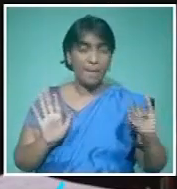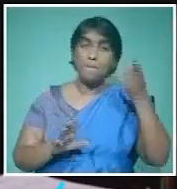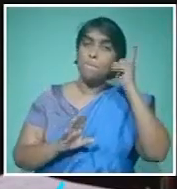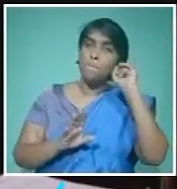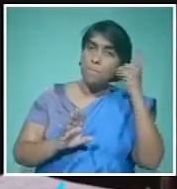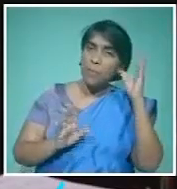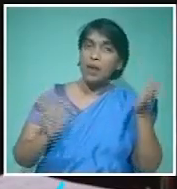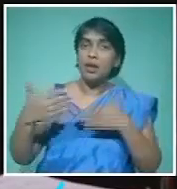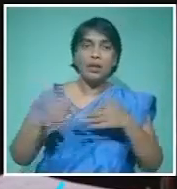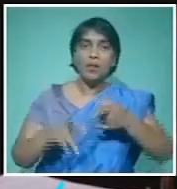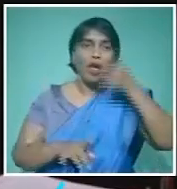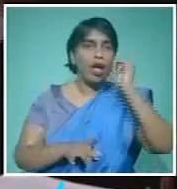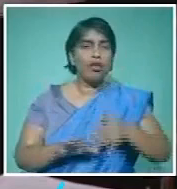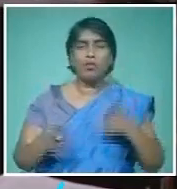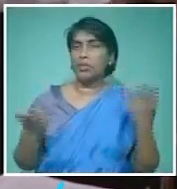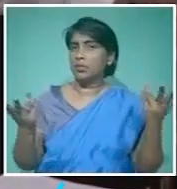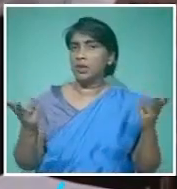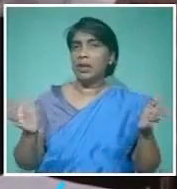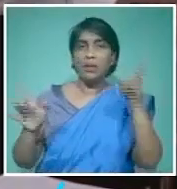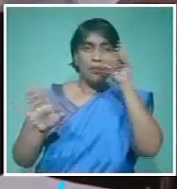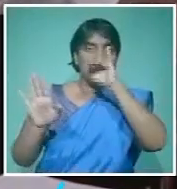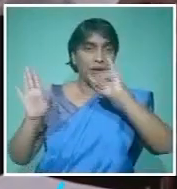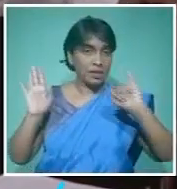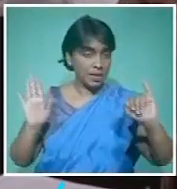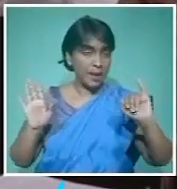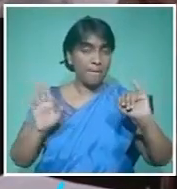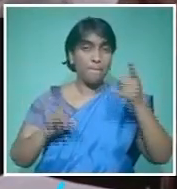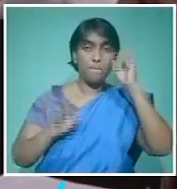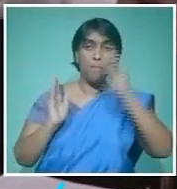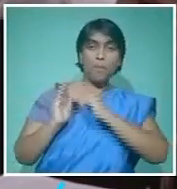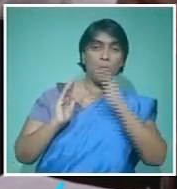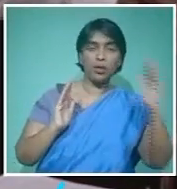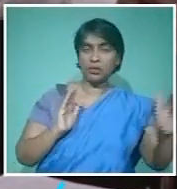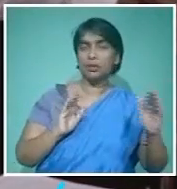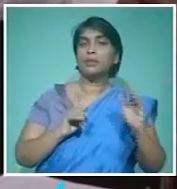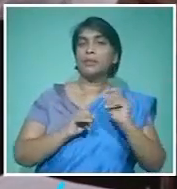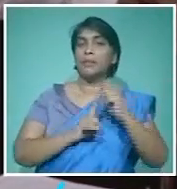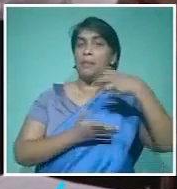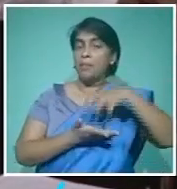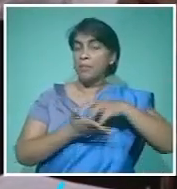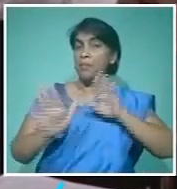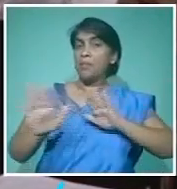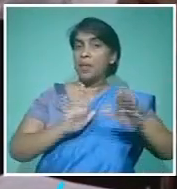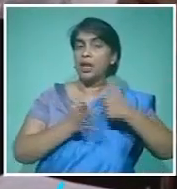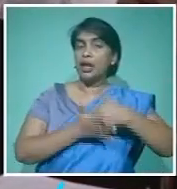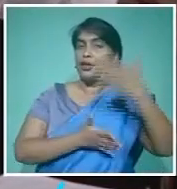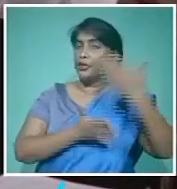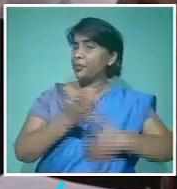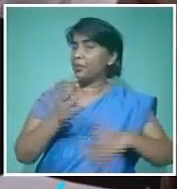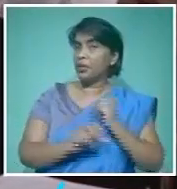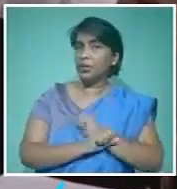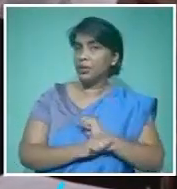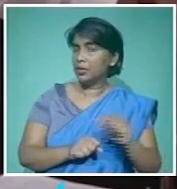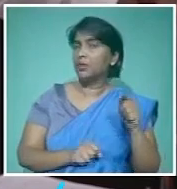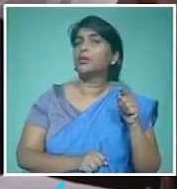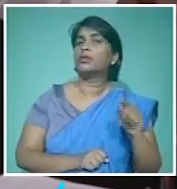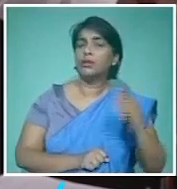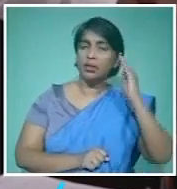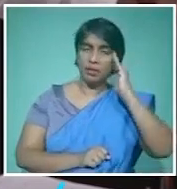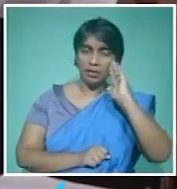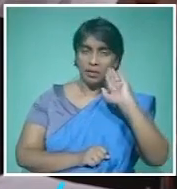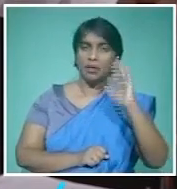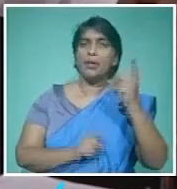මණ්ඩලයේ අනුමැතිය ඕනේ මාස 6ක් ඉක්මවා ගියොත් පළාත් පාලන අමාත්‍ය අමාත්‍යංශේ වාර්තාවක් නැත්නම් ඒක